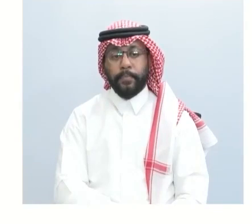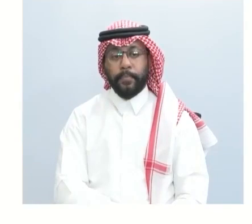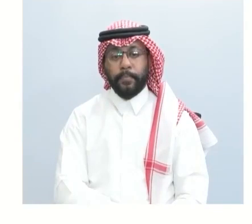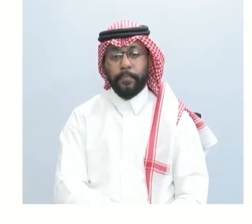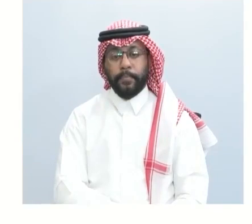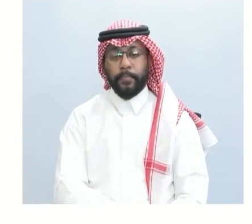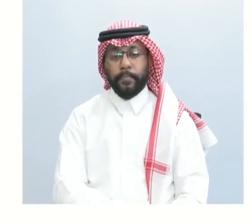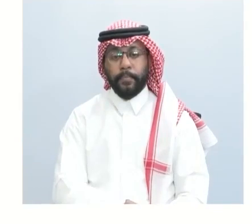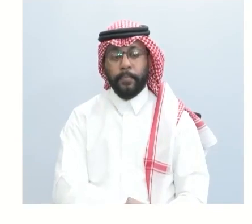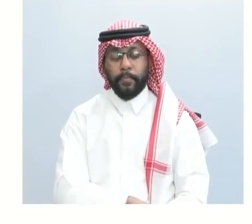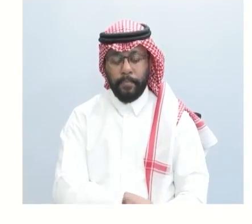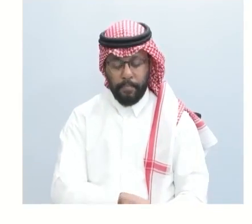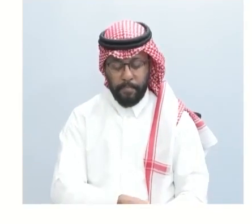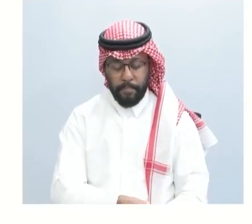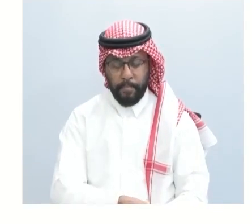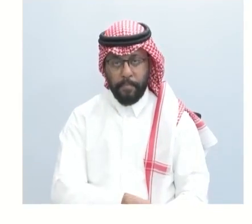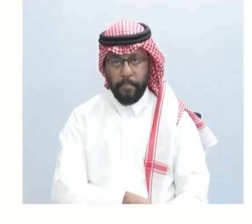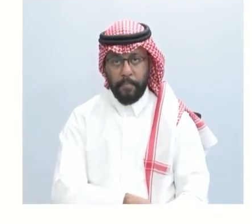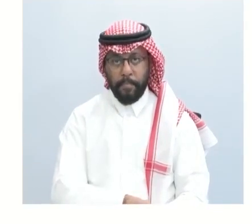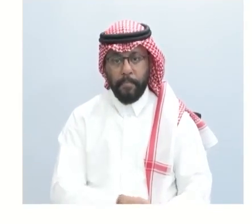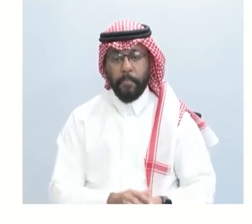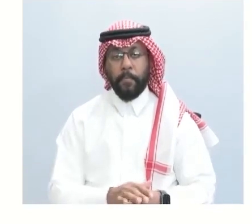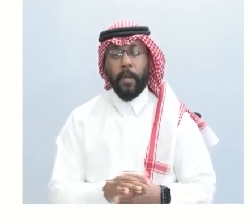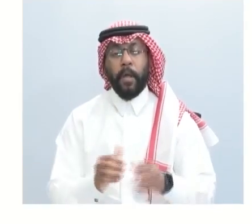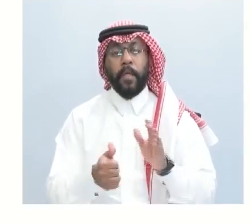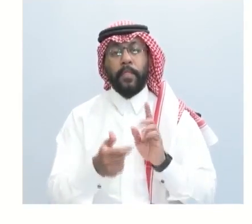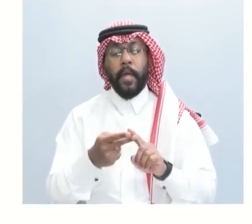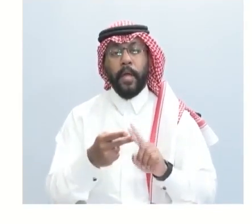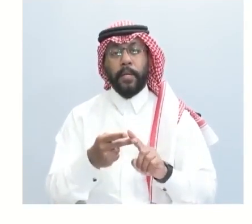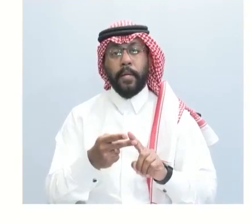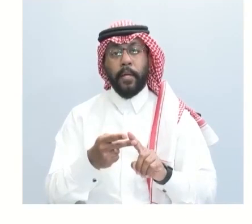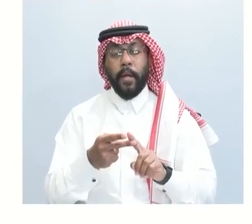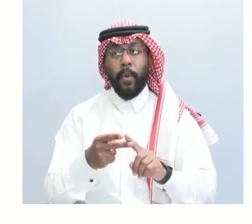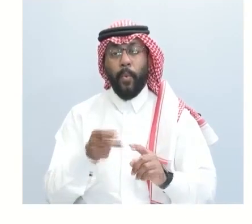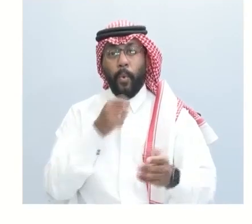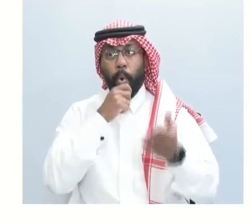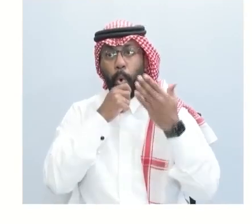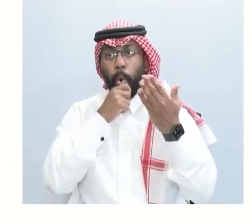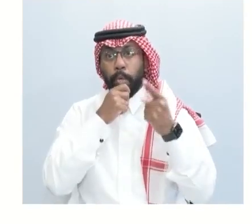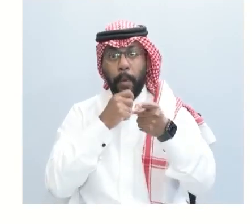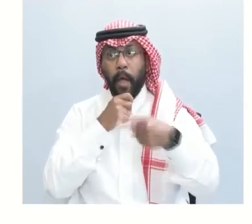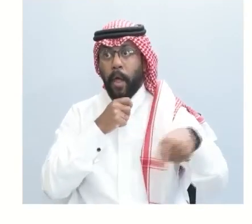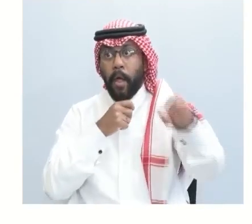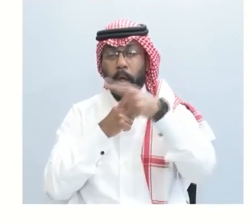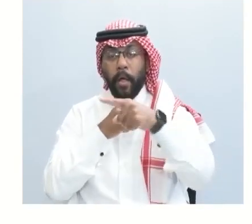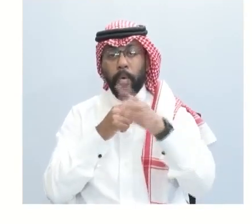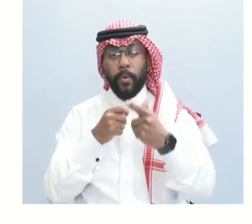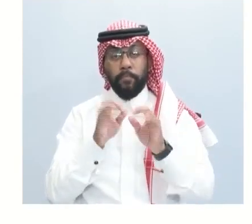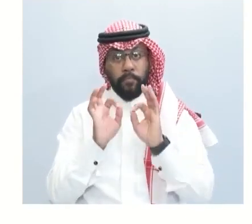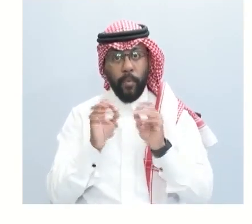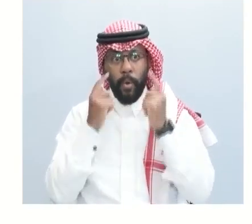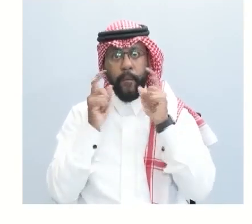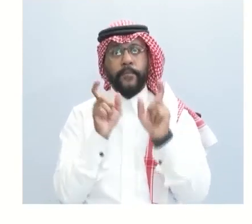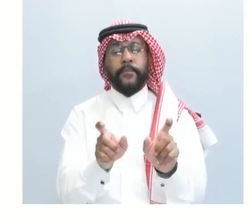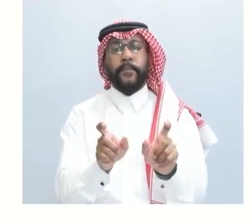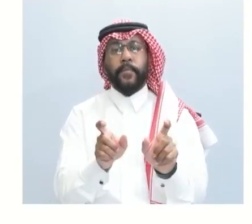اثنان جميل احسنتم هنا بناء الخطبه لاحظ بناء الخطبه خطبه الحرمين فهذه الخطب تجد عنايه